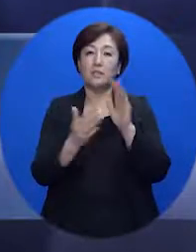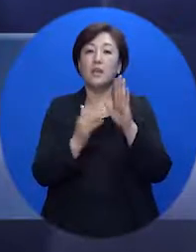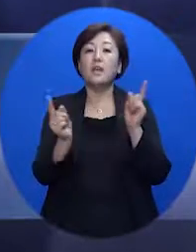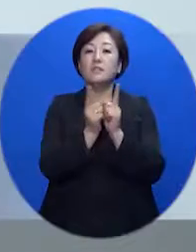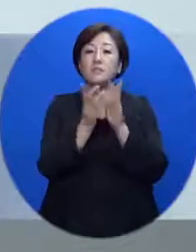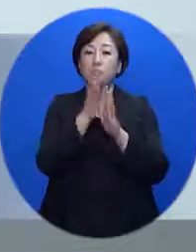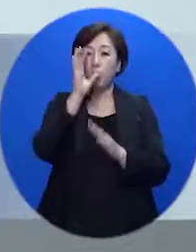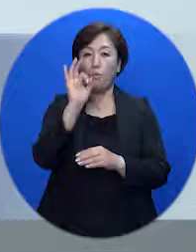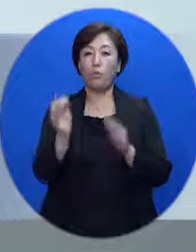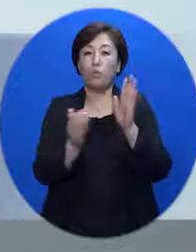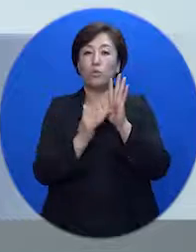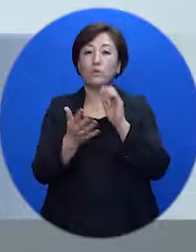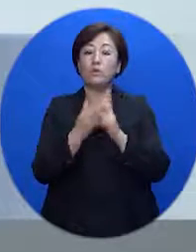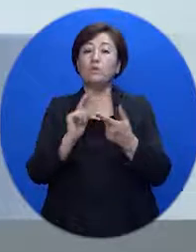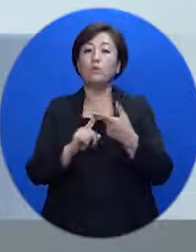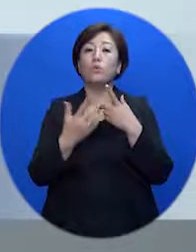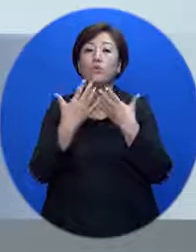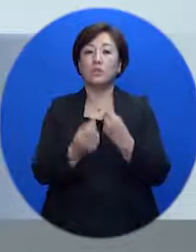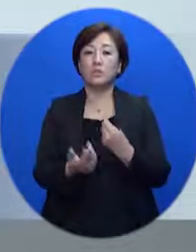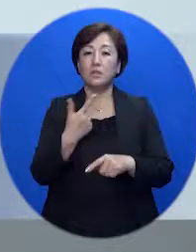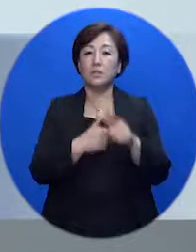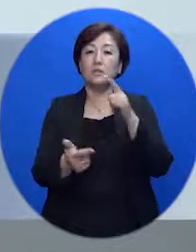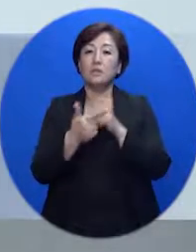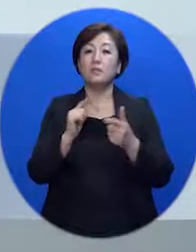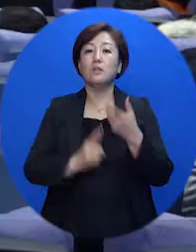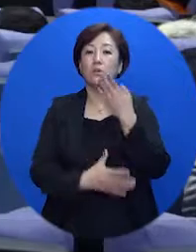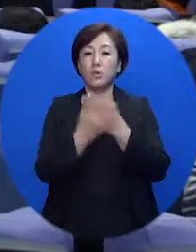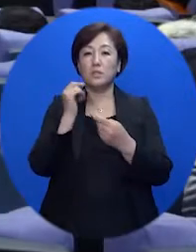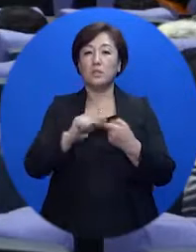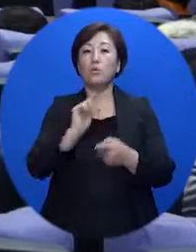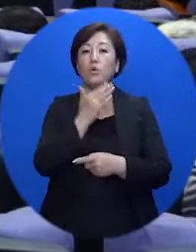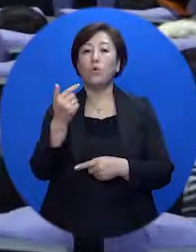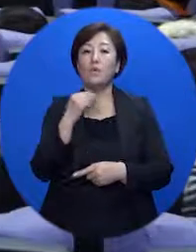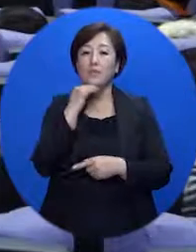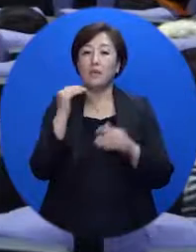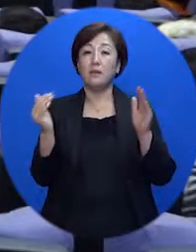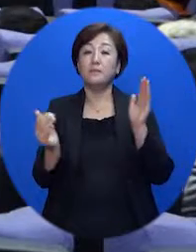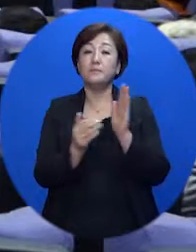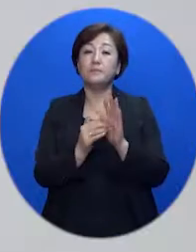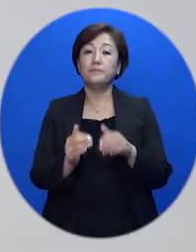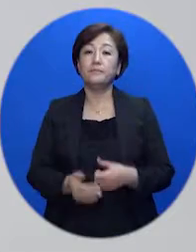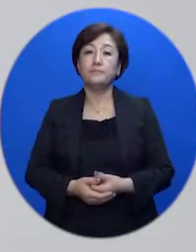접하면서 살아있는 안보 통일 교육이 될 것으로 기대한다고 밝혔습니다.